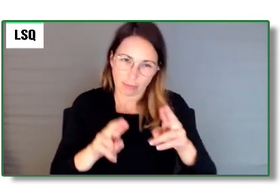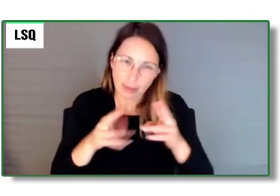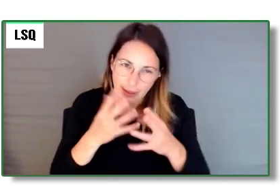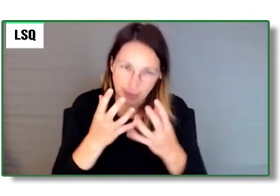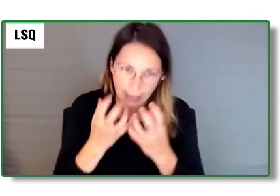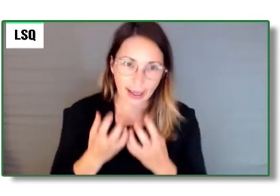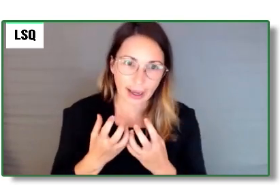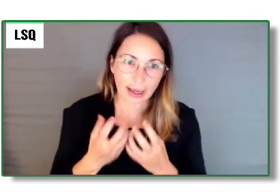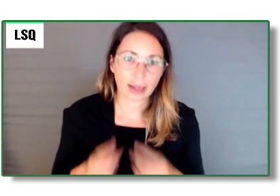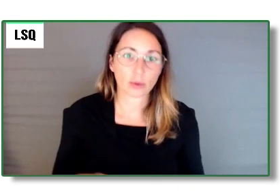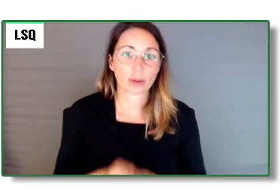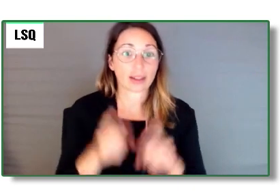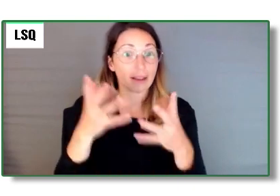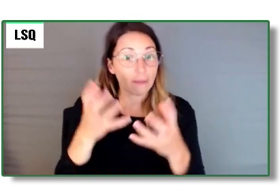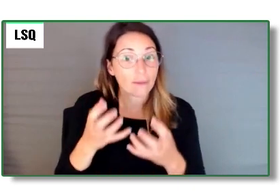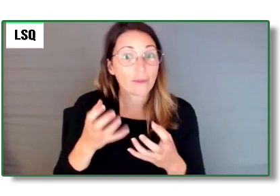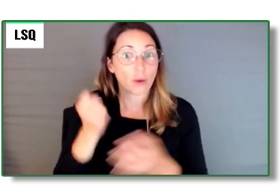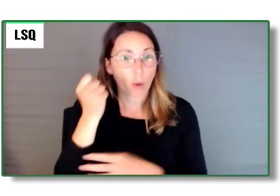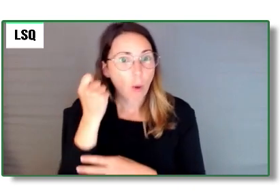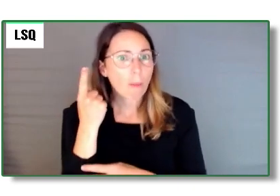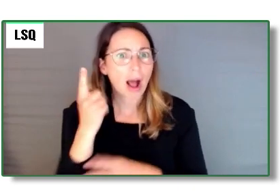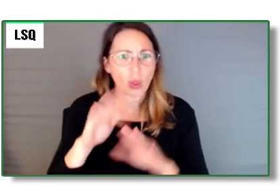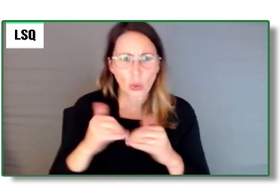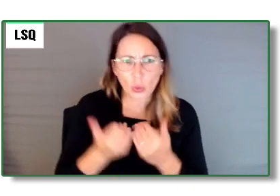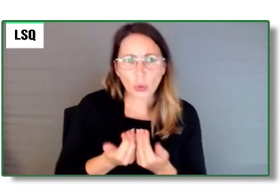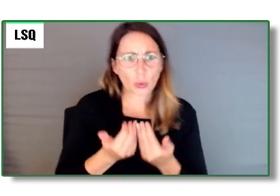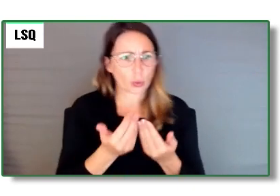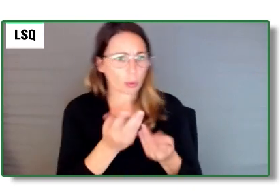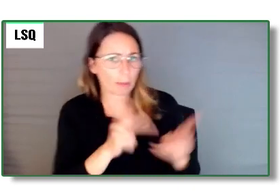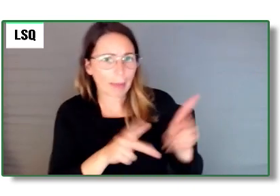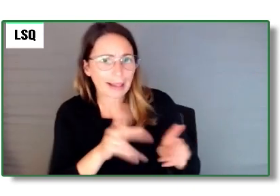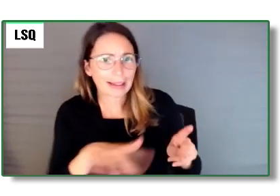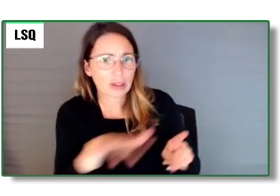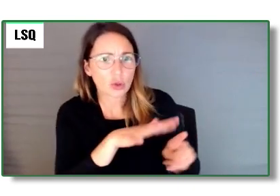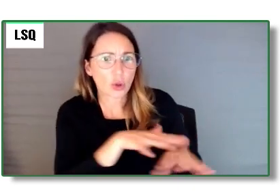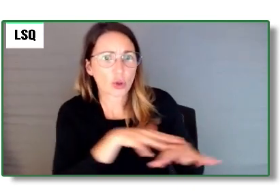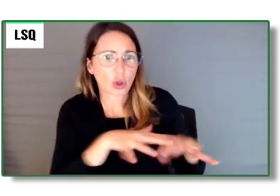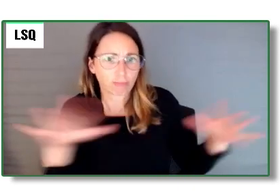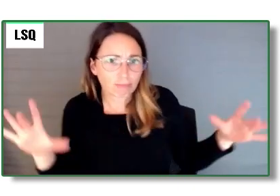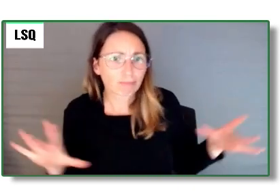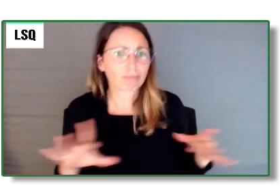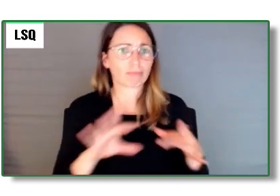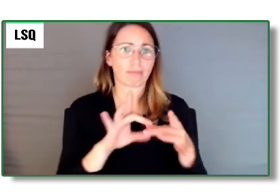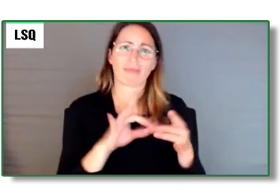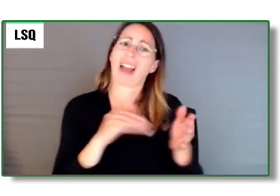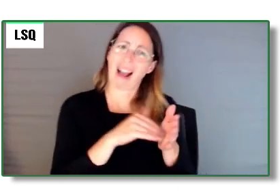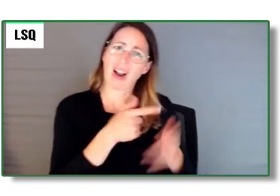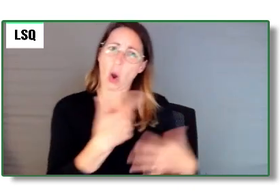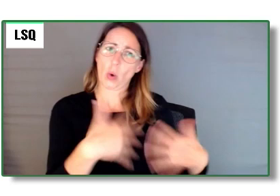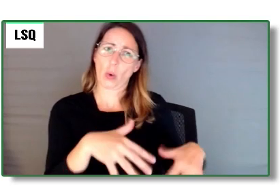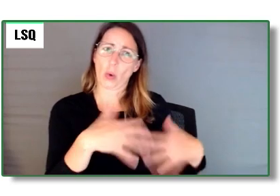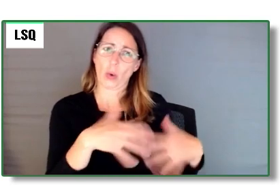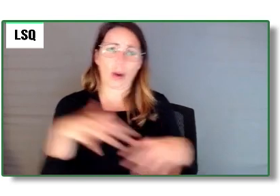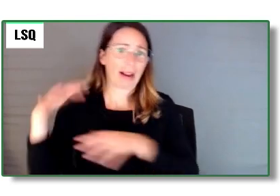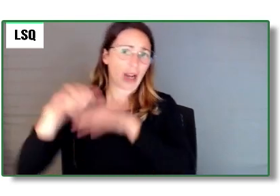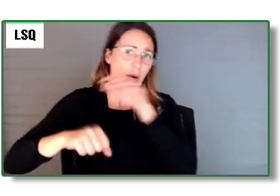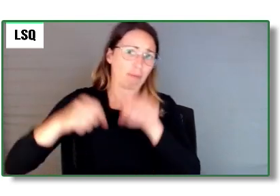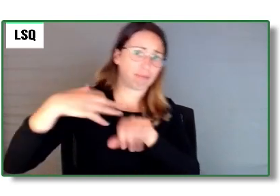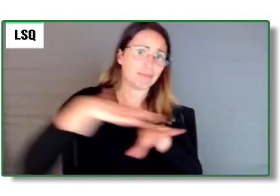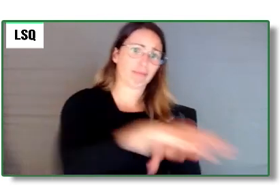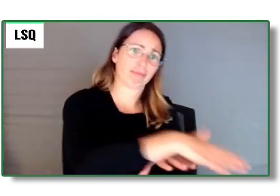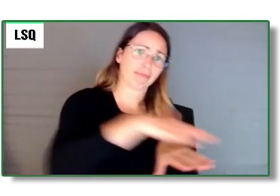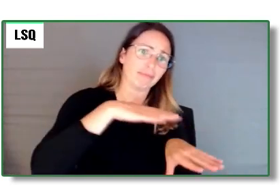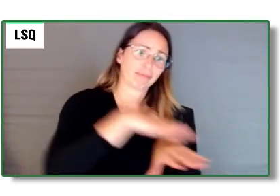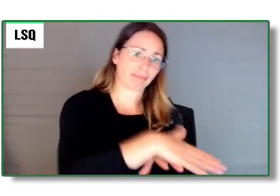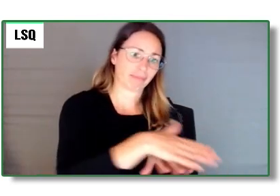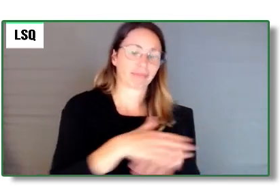ces civilisations autochtones qui sont toujours affectées par le colonialisme continu. Nous vous encourageons